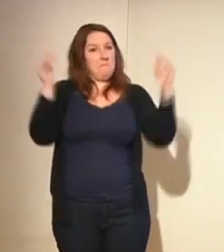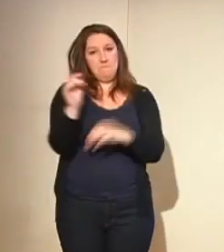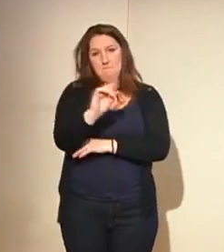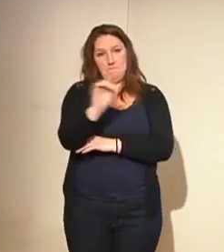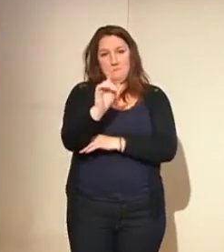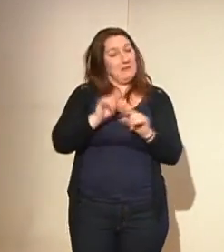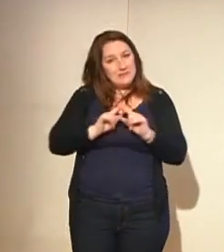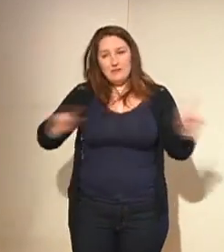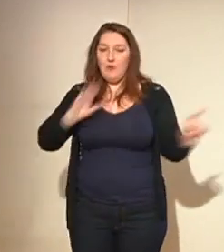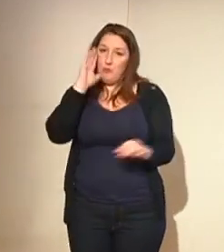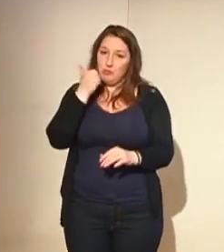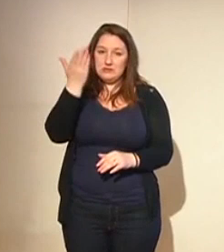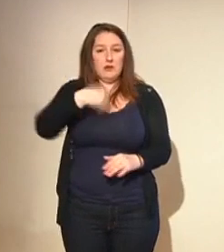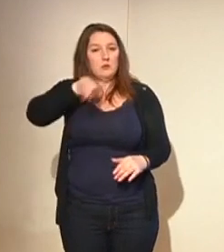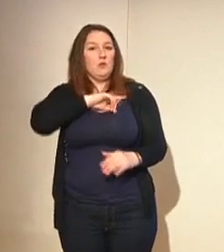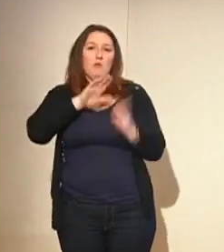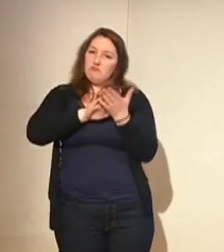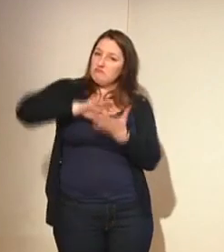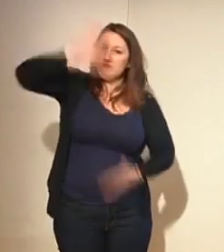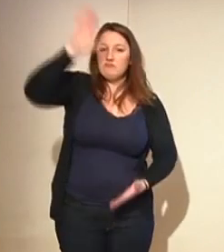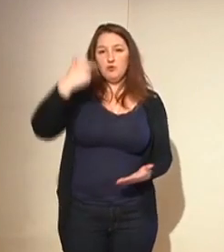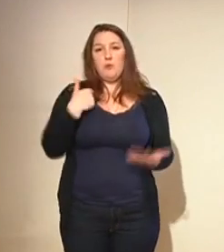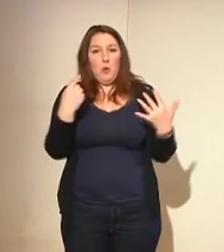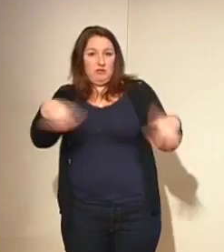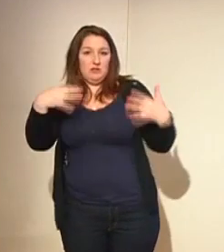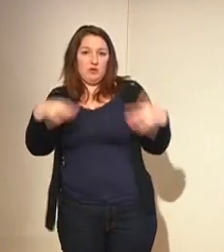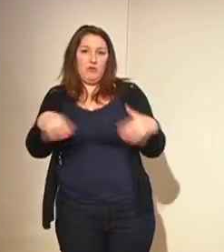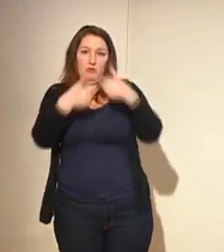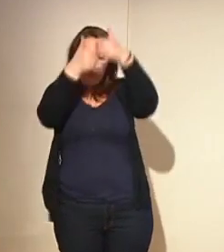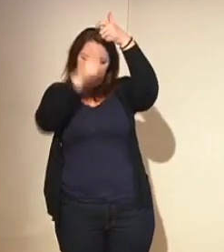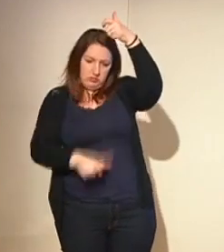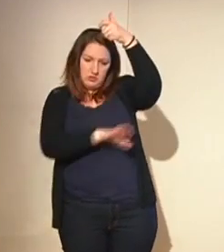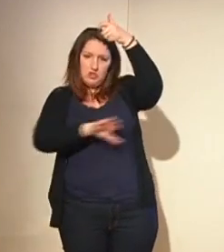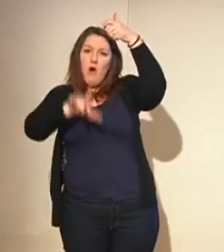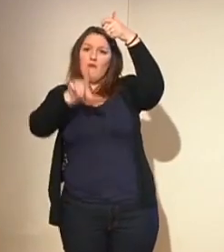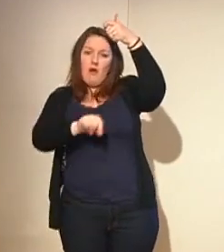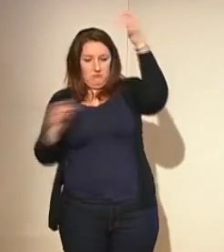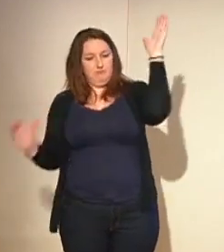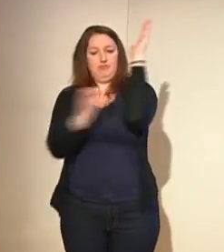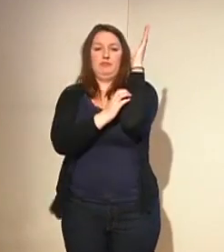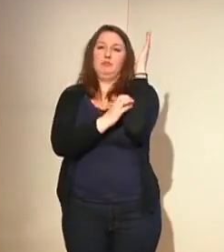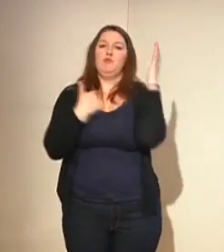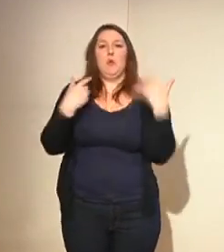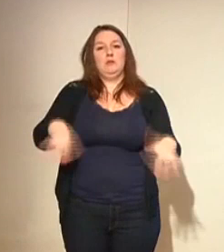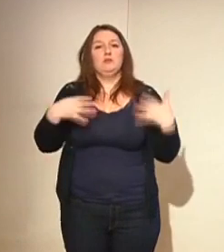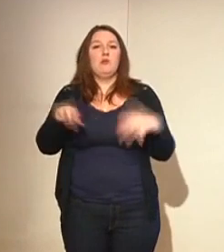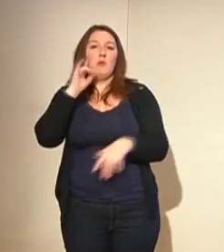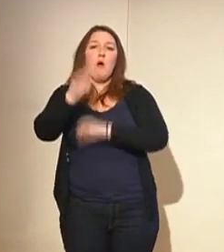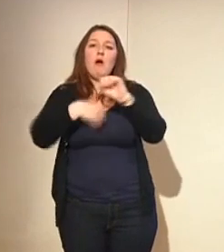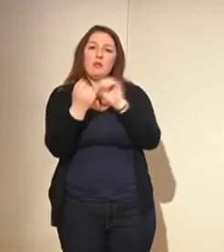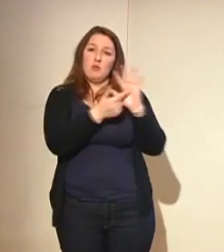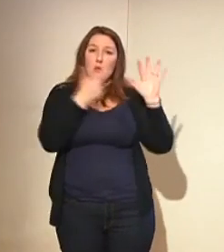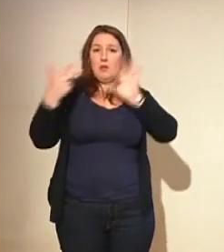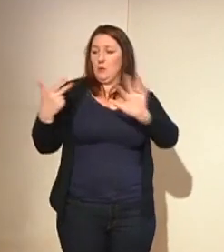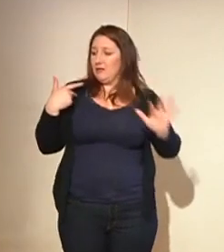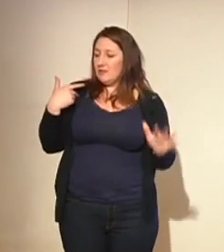pourquoi nous avons inclus cet engagement numéro 19 dans nos 120 engagements pour Grenoble car en 2008 nous n'avons pas vu une